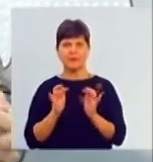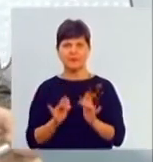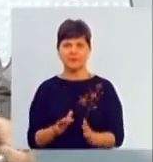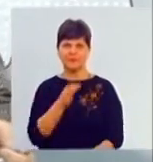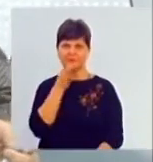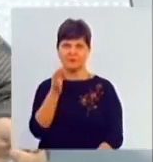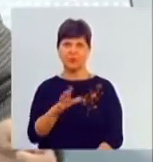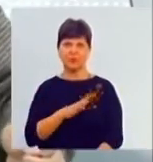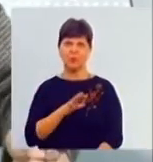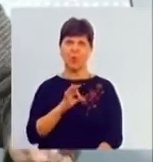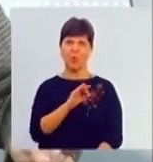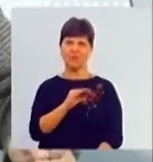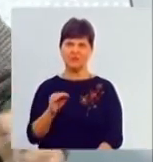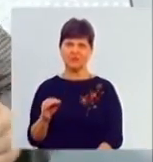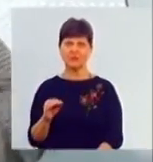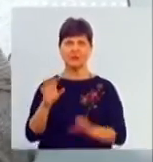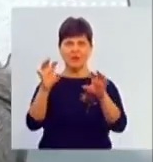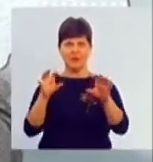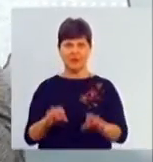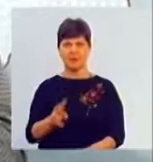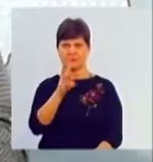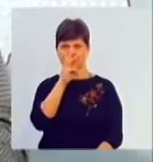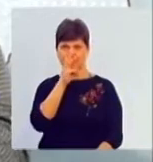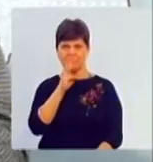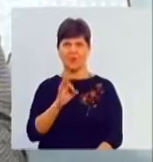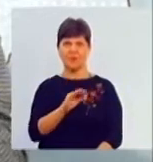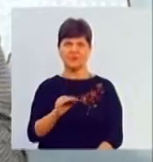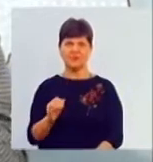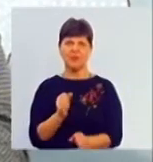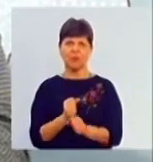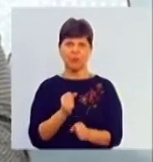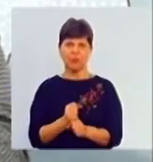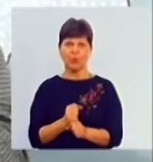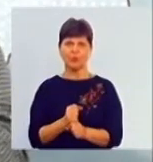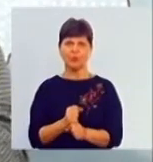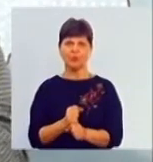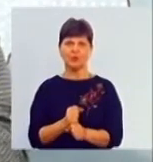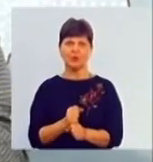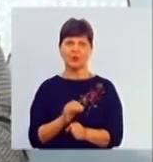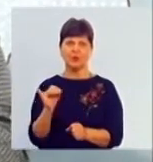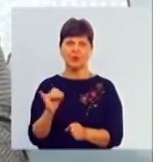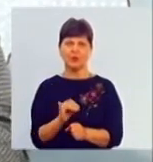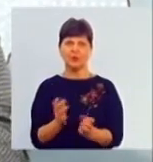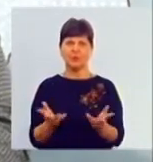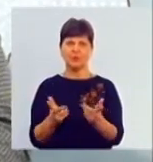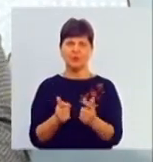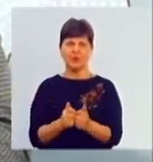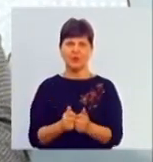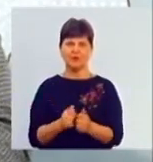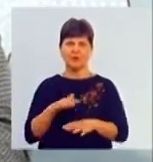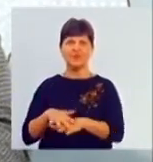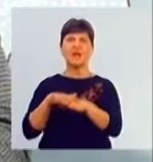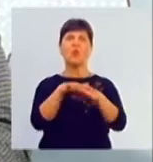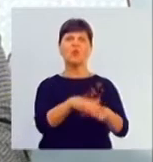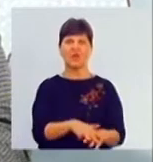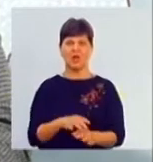були офіційні легальні зарплати, офіційні роботи, і було відповідне відрахування до пенсійного фонду